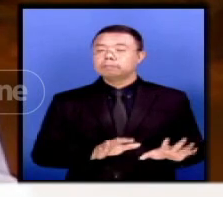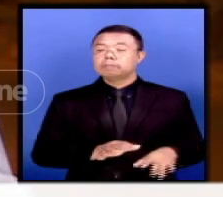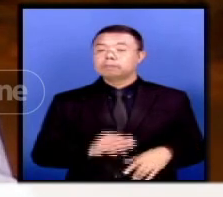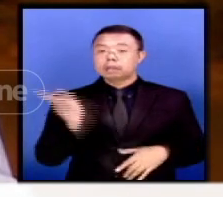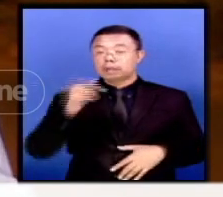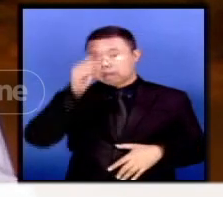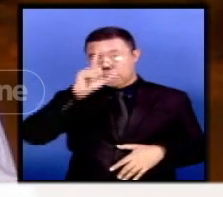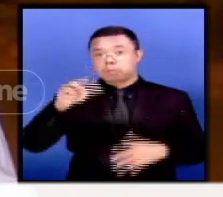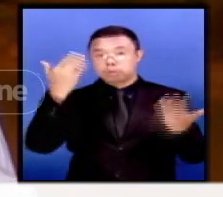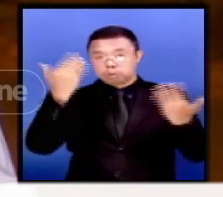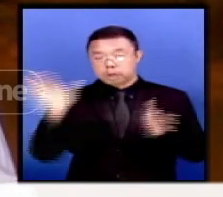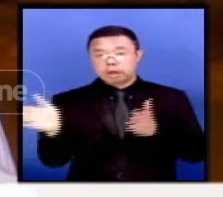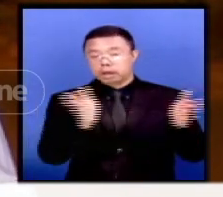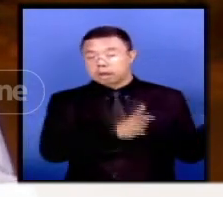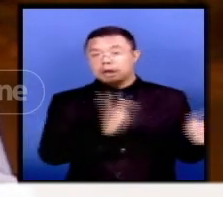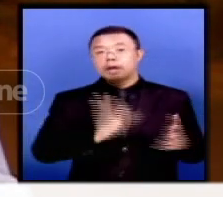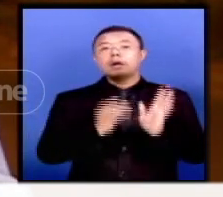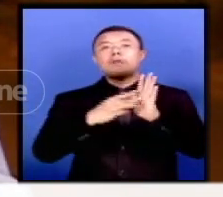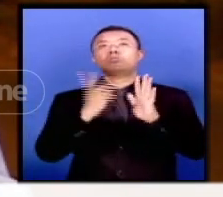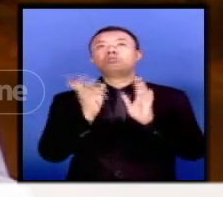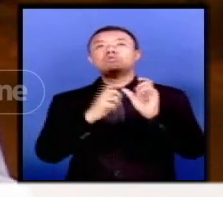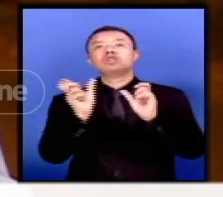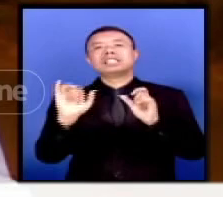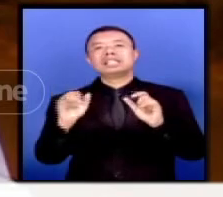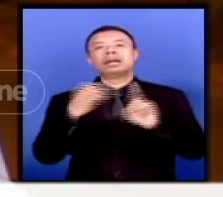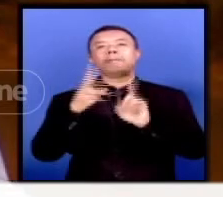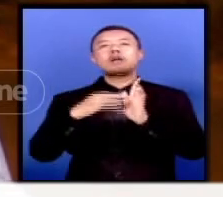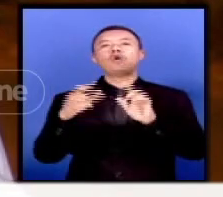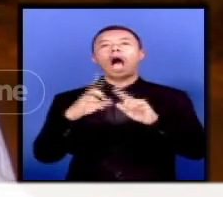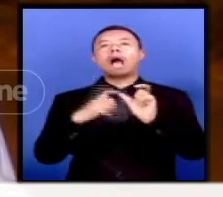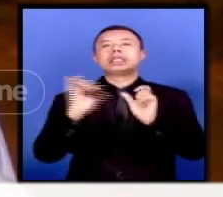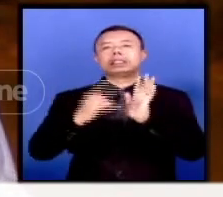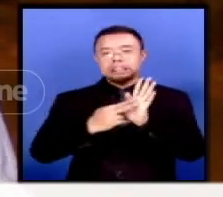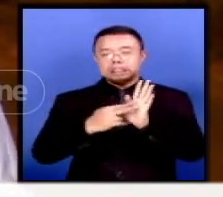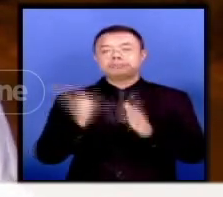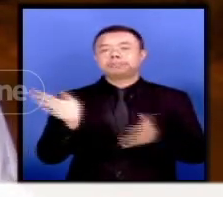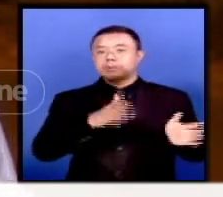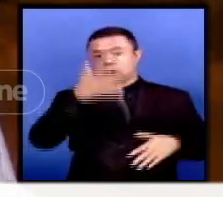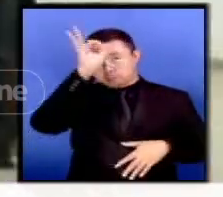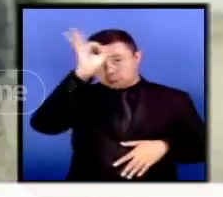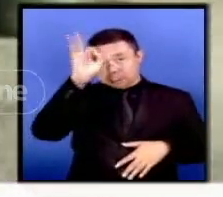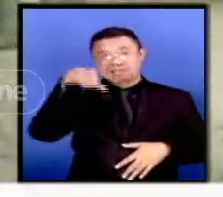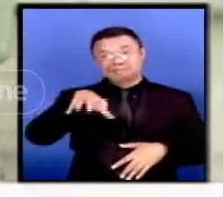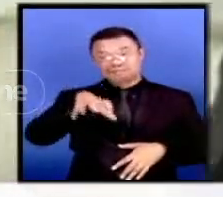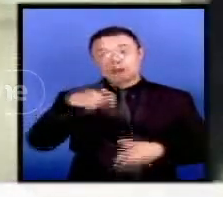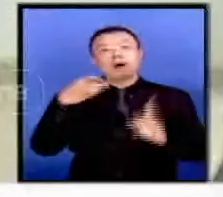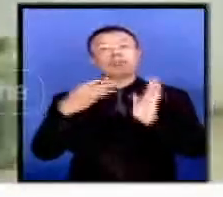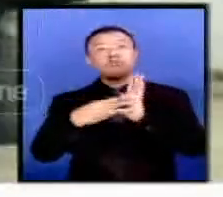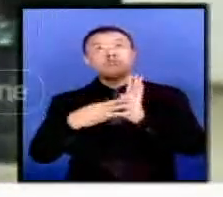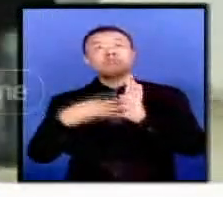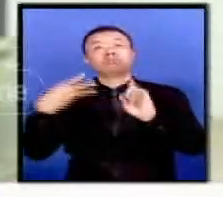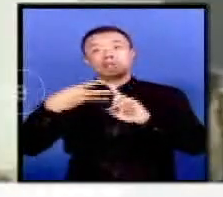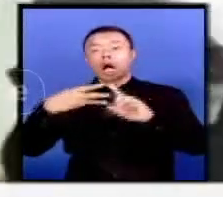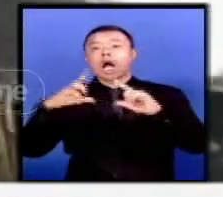Dari Lampung kita beralih ke Musi Banyuasin. Pemirsa, aparat kepolisian Polres Musi Banyuasin menggerebek